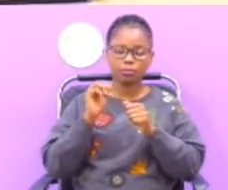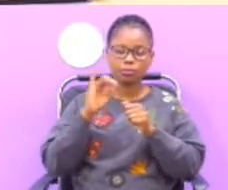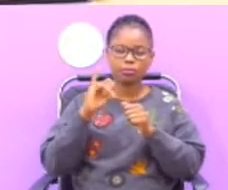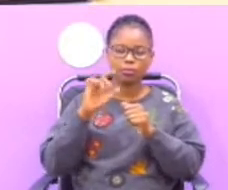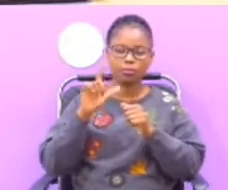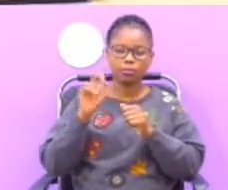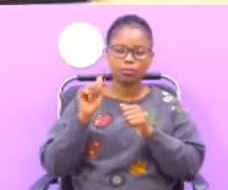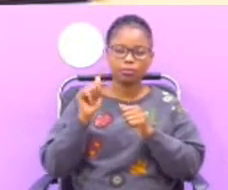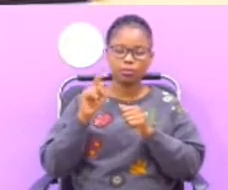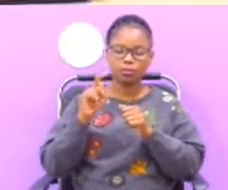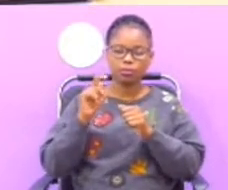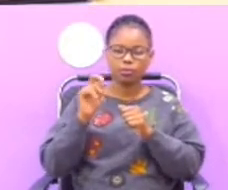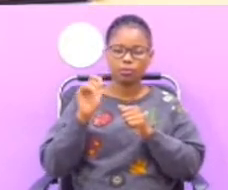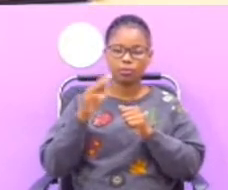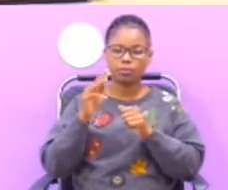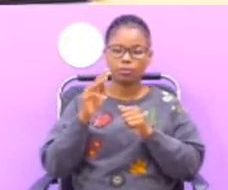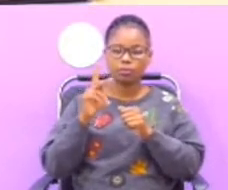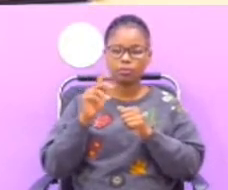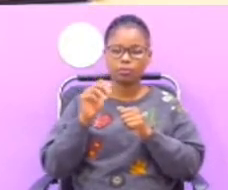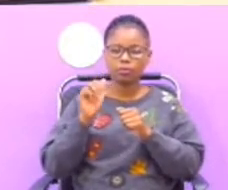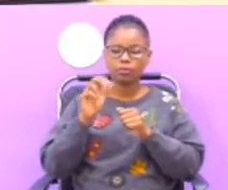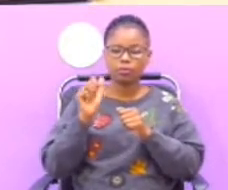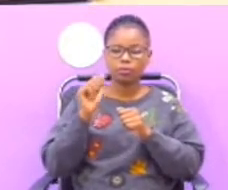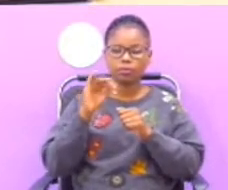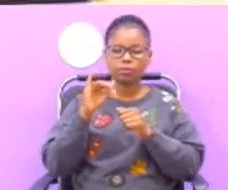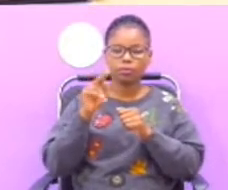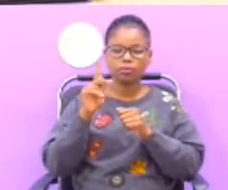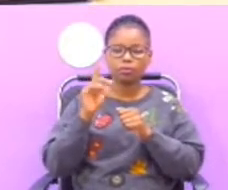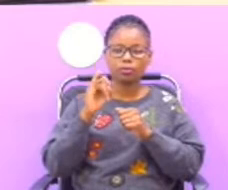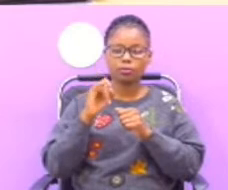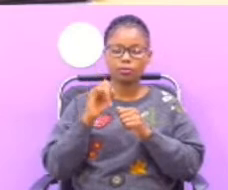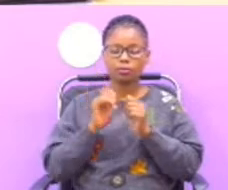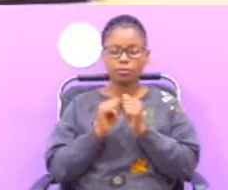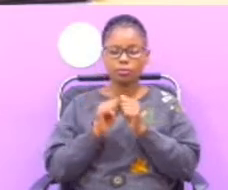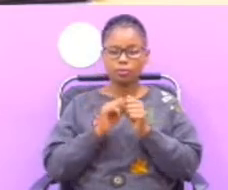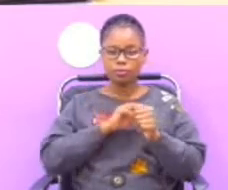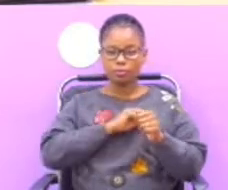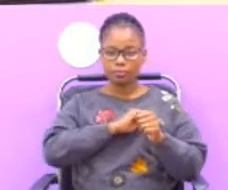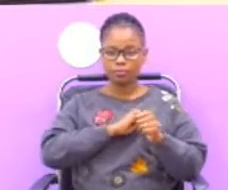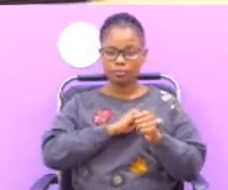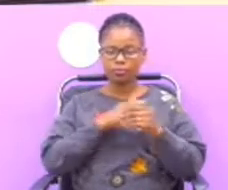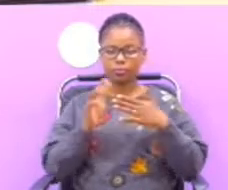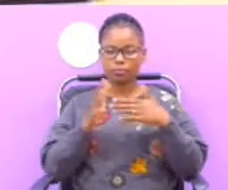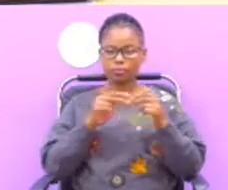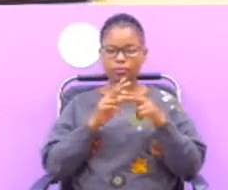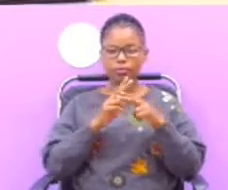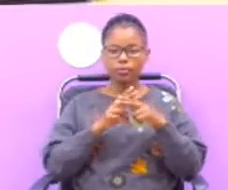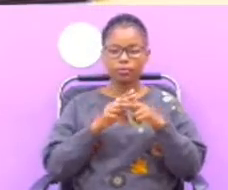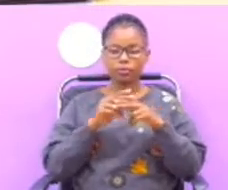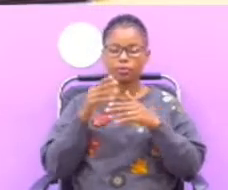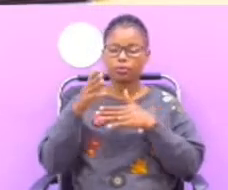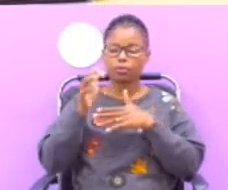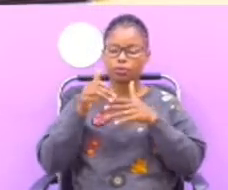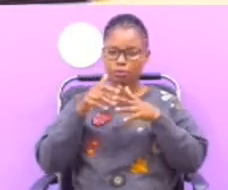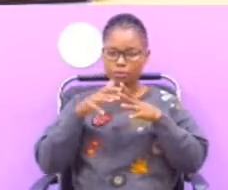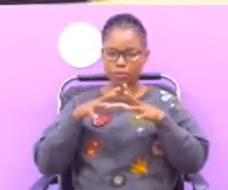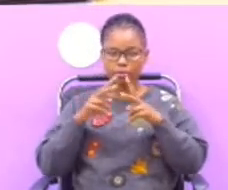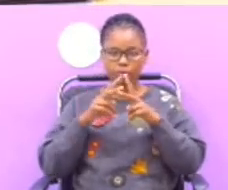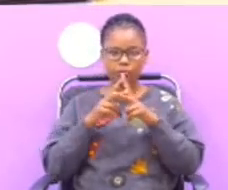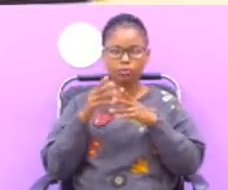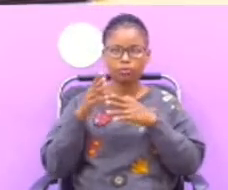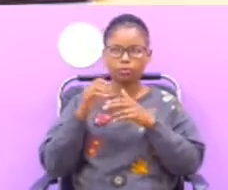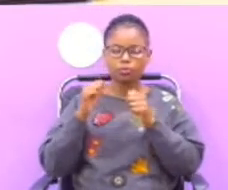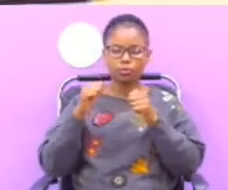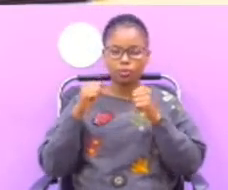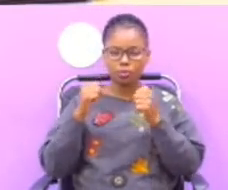Nario the tule nao thini wa studio. Ona inyo mrathimuo ni Ngai ũrĩa ũrĩ hinya na Ngai ũrĩa ũrĩ ũhoti. Ngai